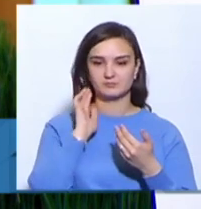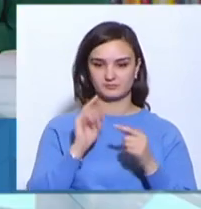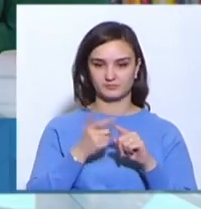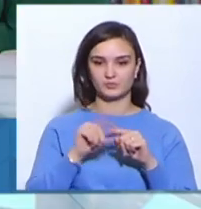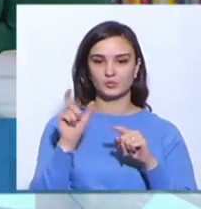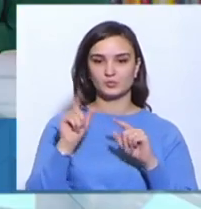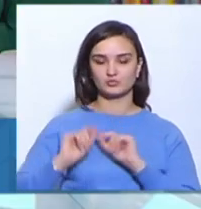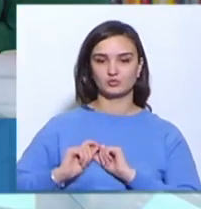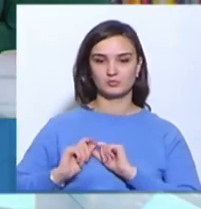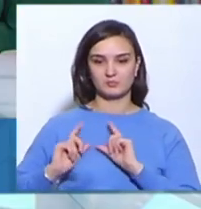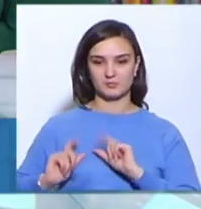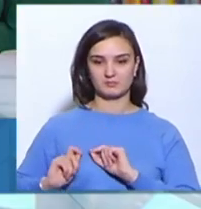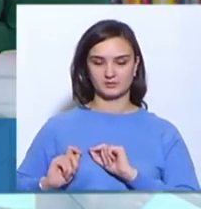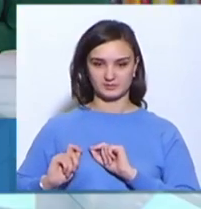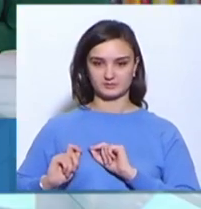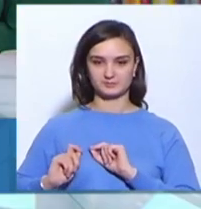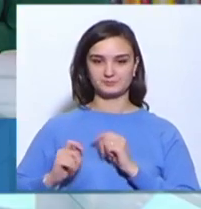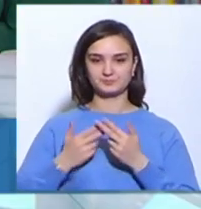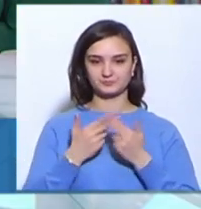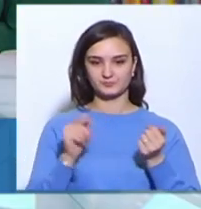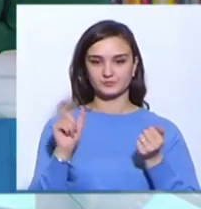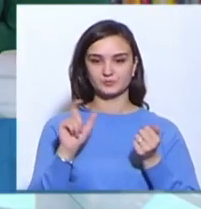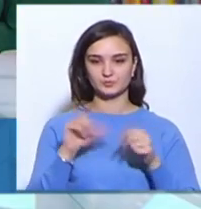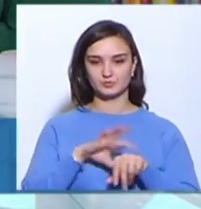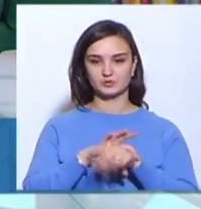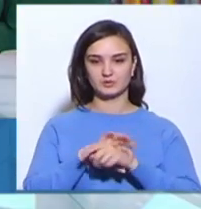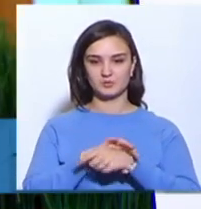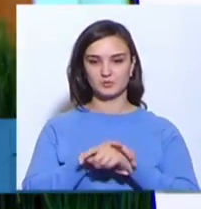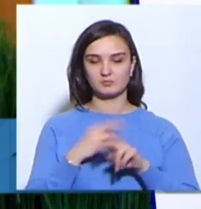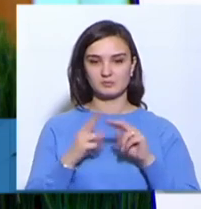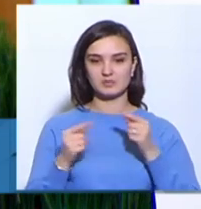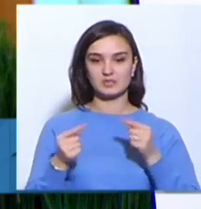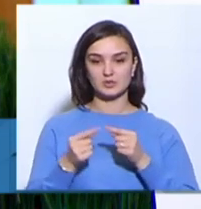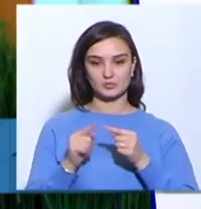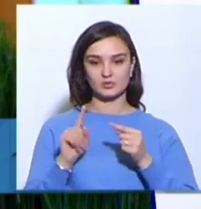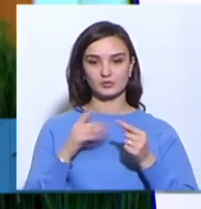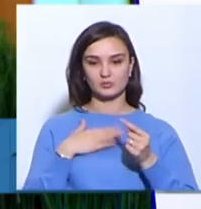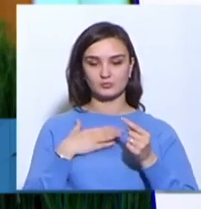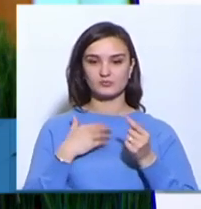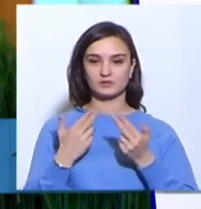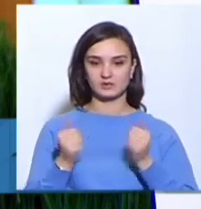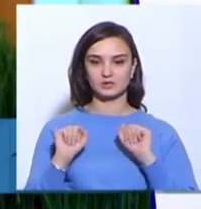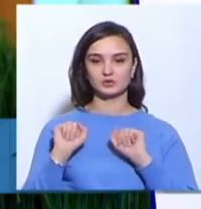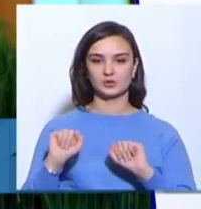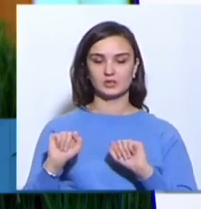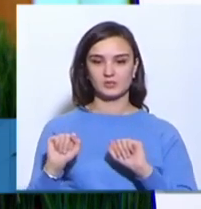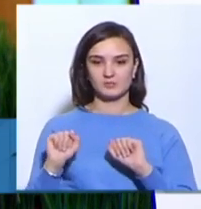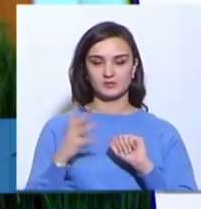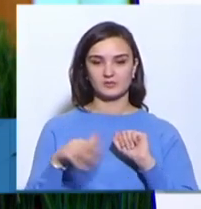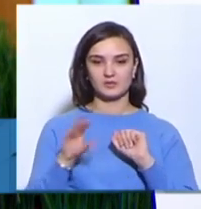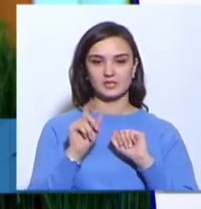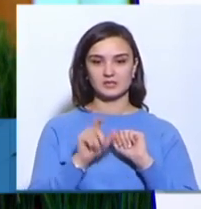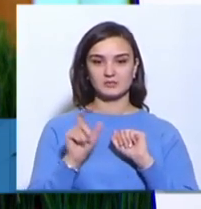ლურჯი ბაფთა და რა თქმა უნდა ლურჯი სამაჯურები, იმის დასტურად, რომ ჩვენ მართლა სოლიდარობას უცხადებთ ყველა